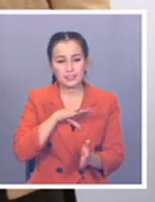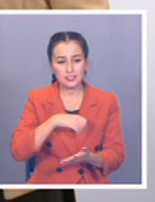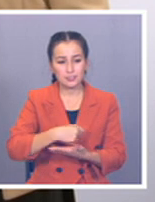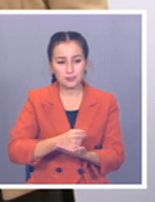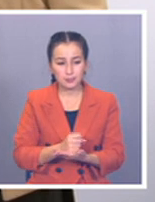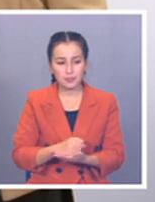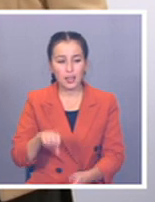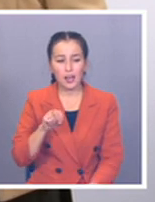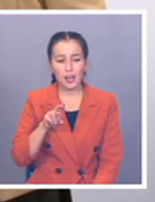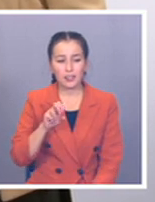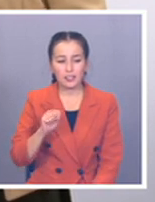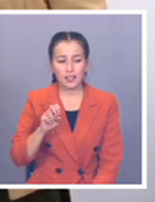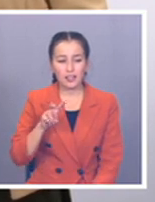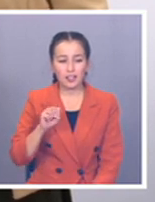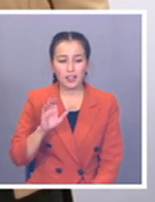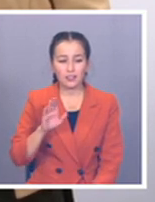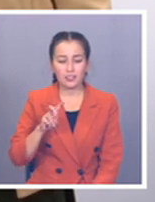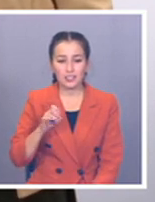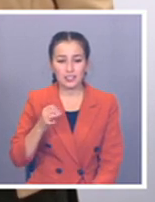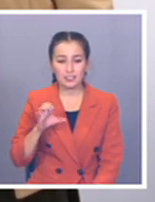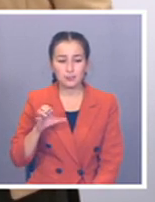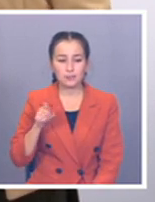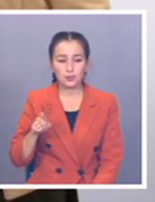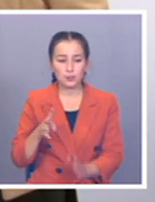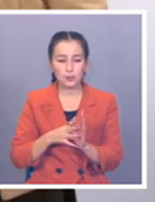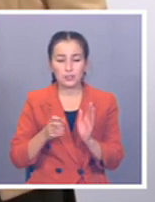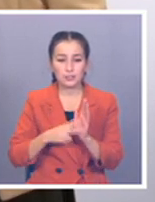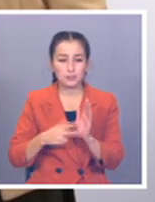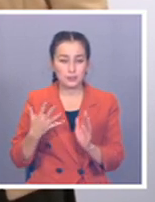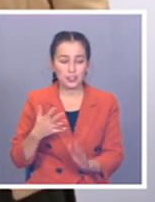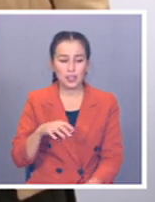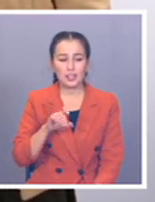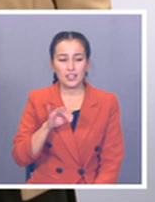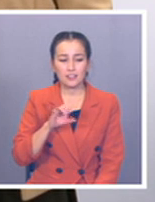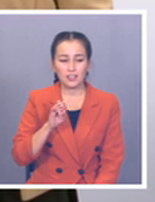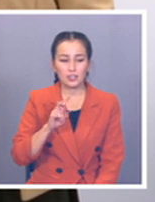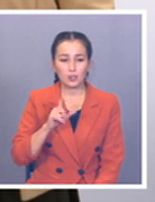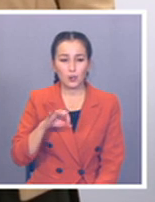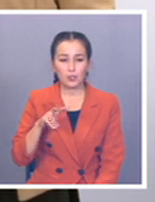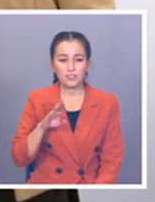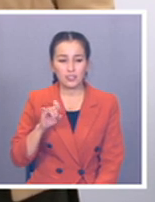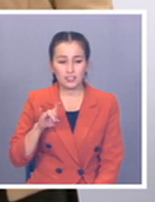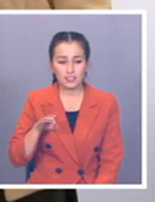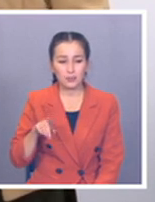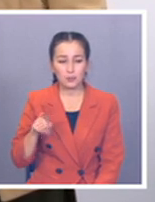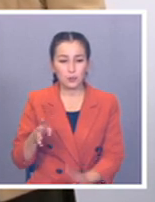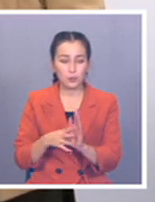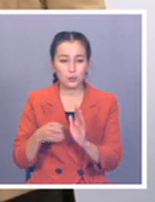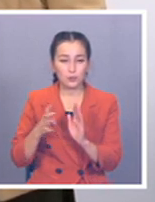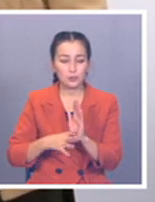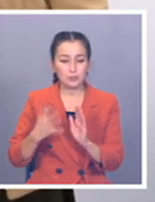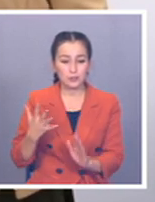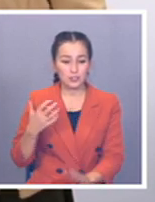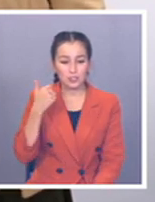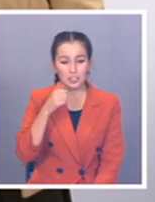Лавлейс 1985 жылы, Иван Голдберг 1995 жылы, Стив